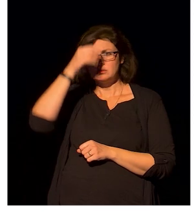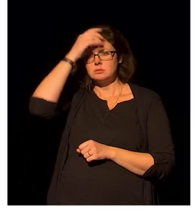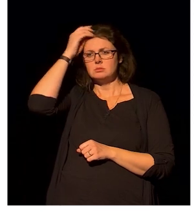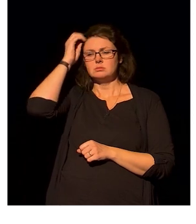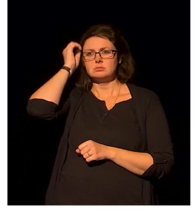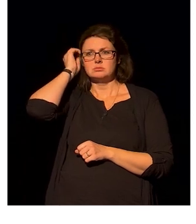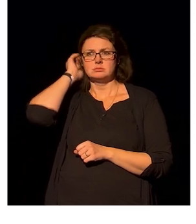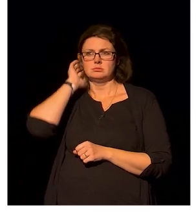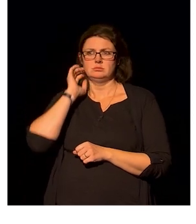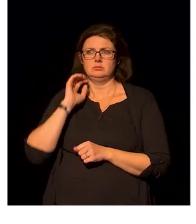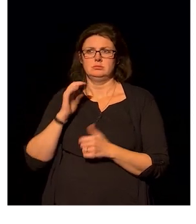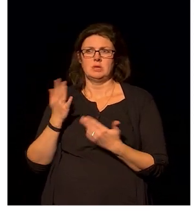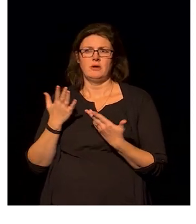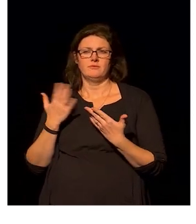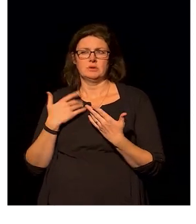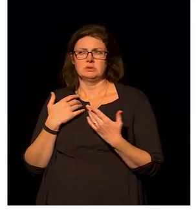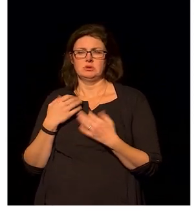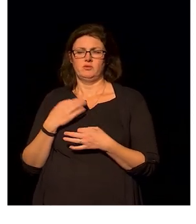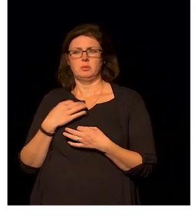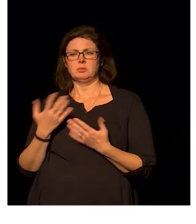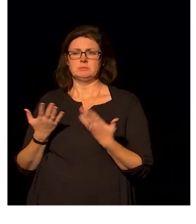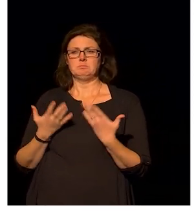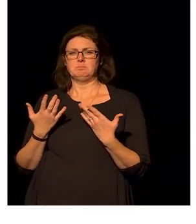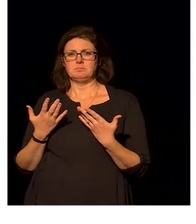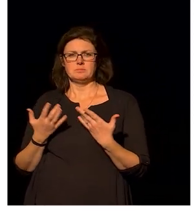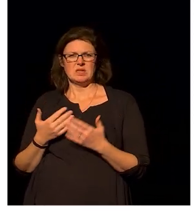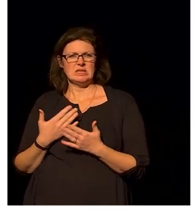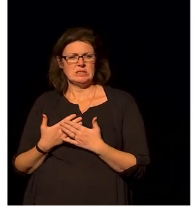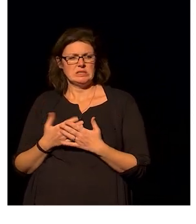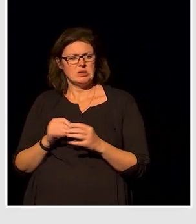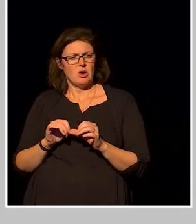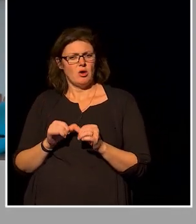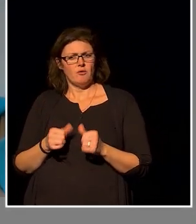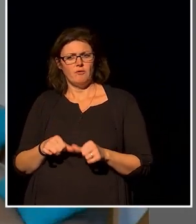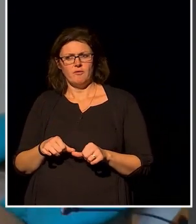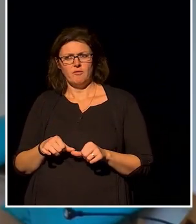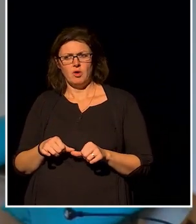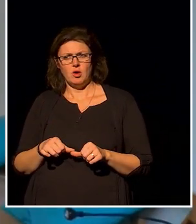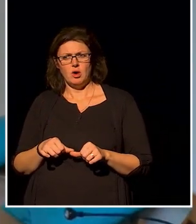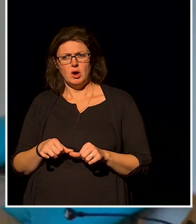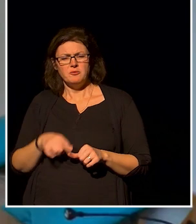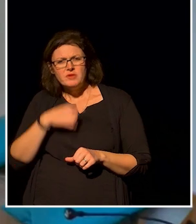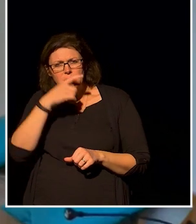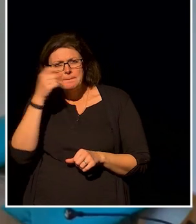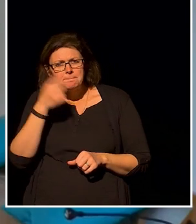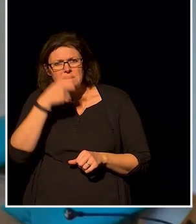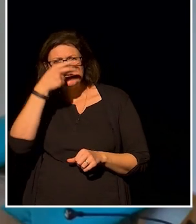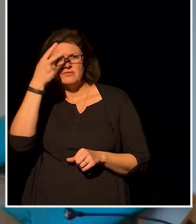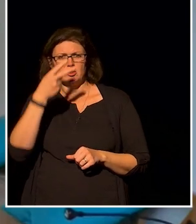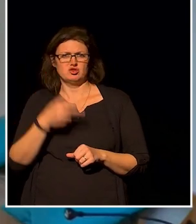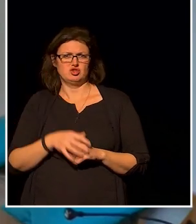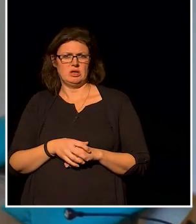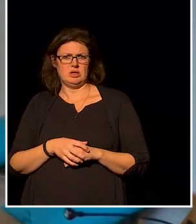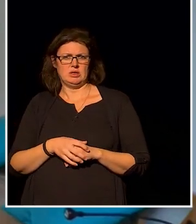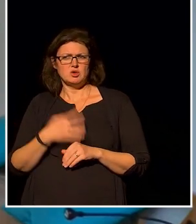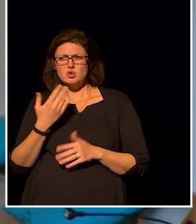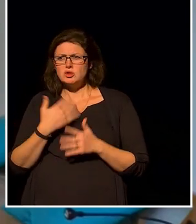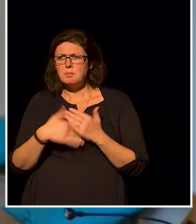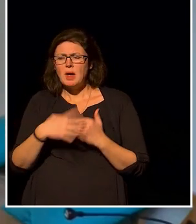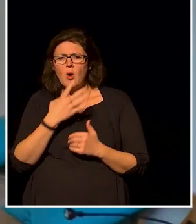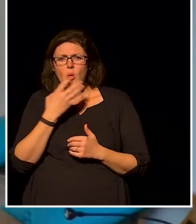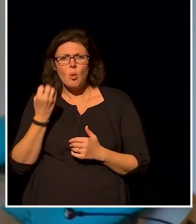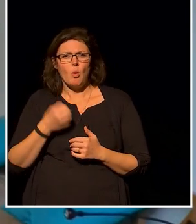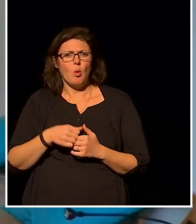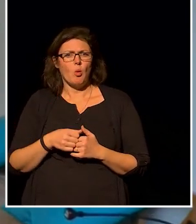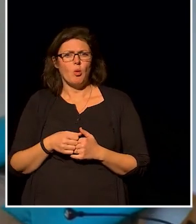was mich irgendwie verrückt macht, diese Form des Missverständnisses, wo man plötzlich auf der einen Seite Palästinenser war, auf der anderen